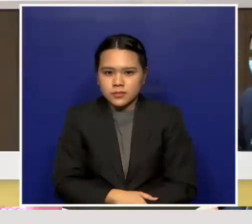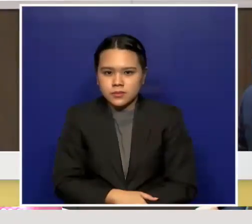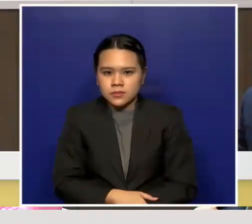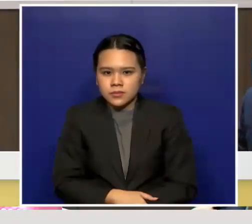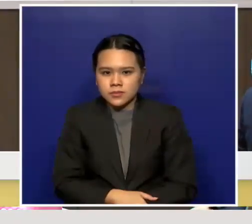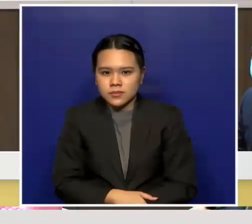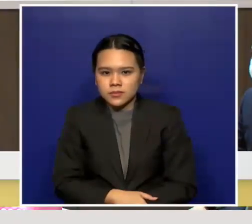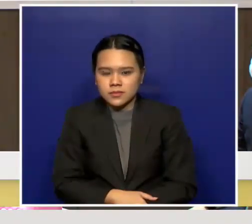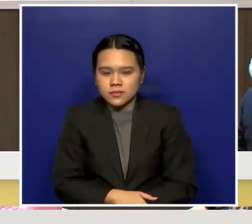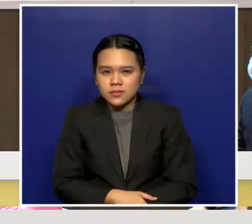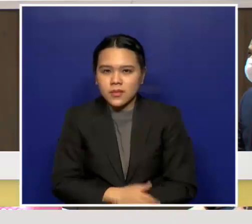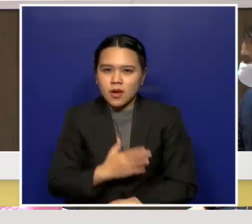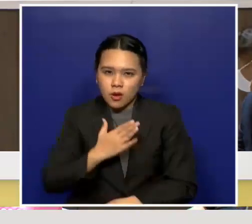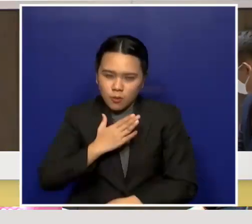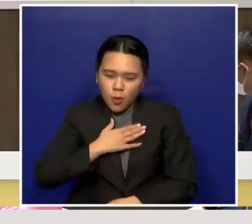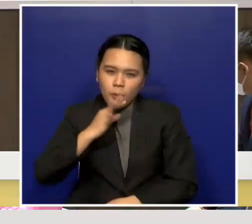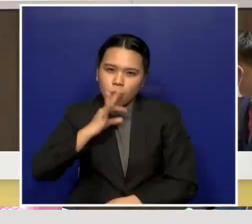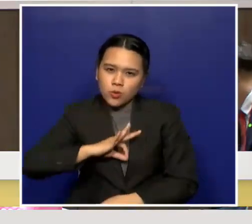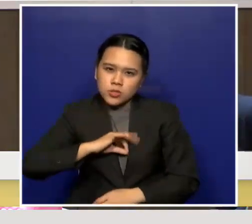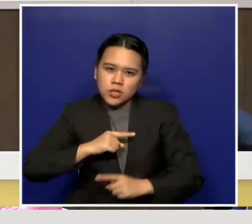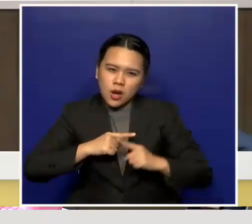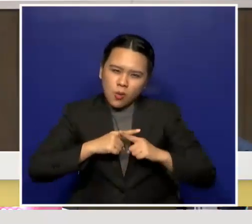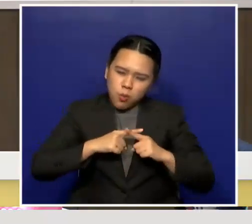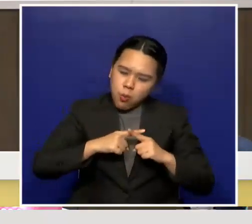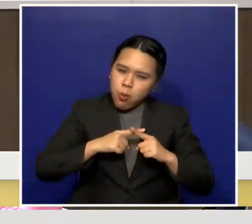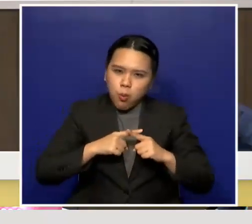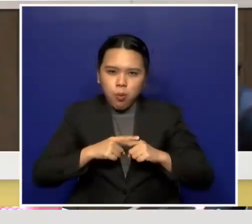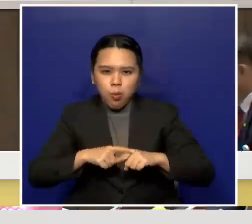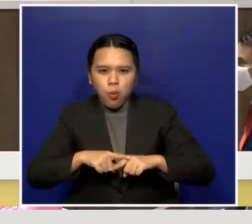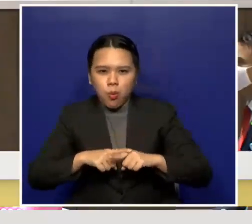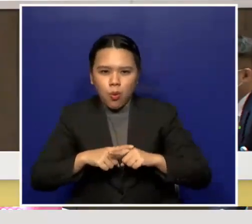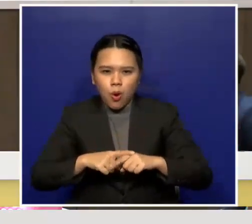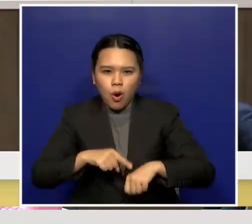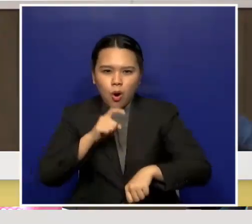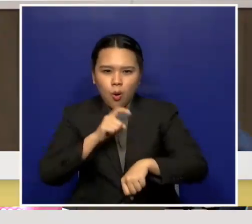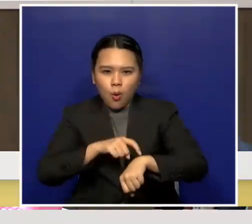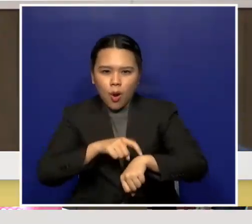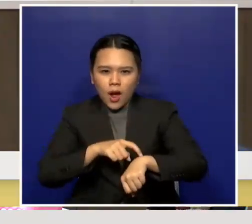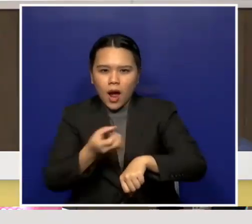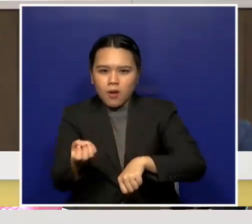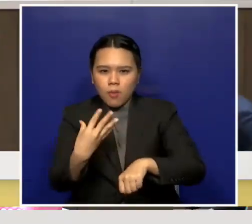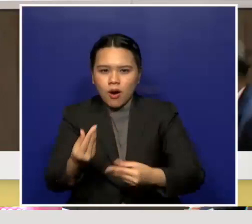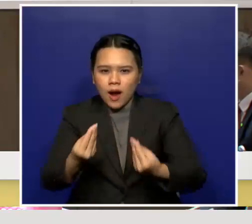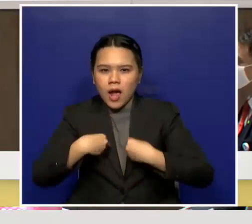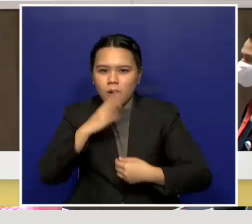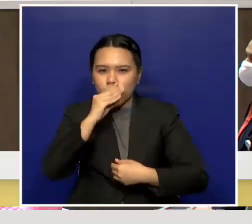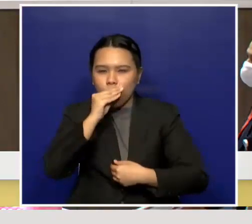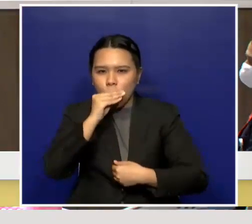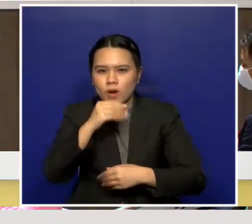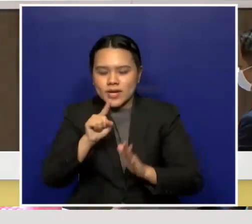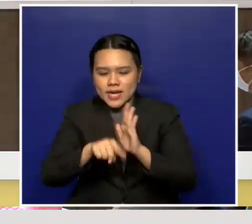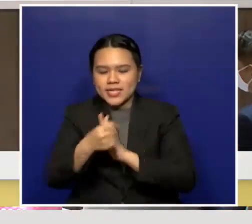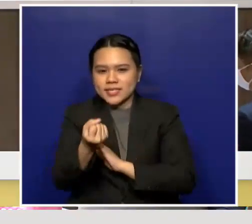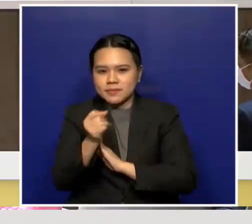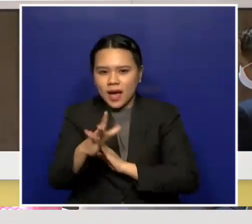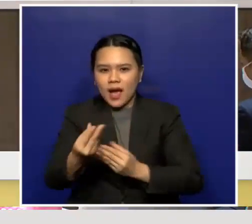ผมเจ็บปวดมากนะพี่น้องถูกกดดันเวลามากวิปบอกว่าให้เวลาผมอีก15นาทีผมยังมีตั้งหลายเรื่องเนี่ยไม่